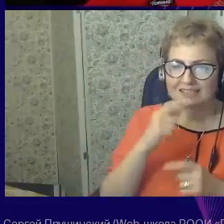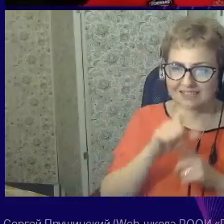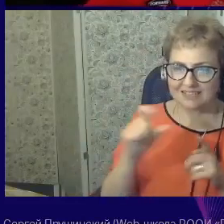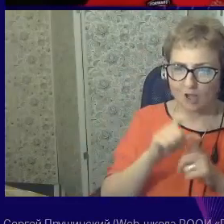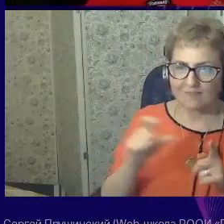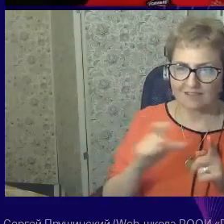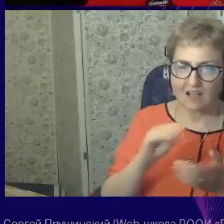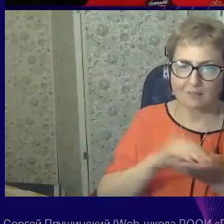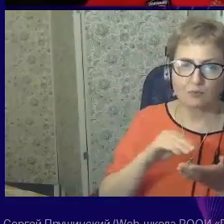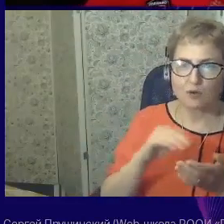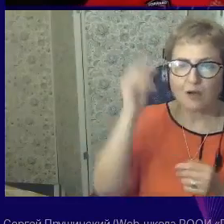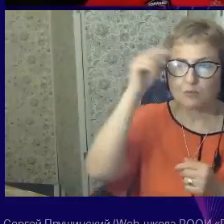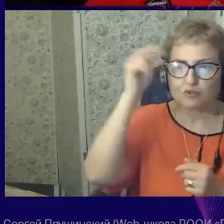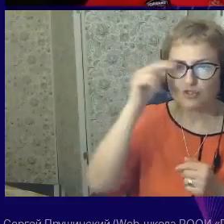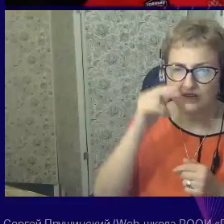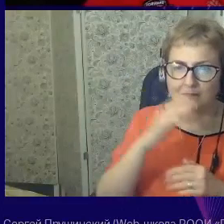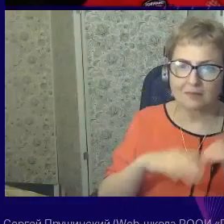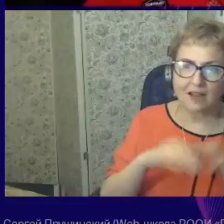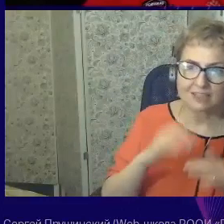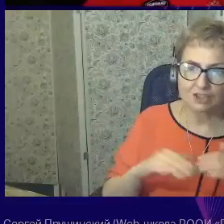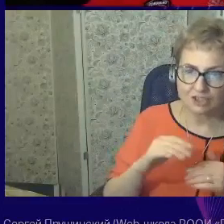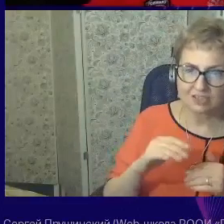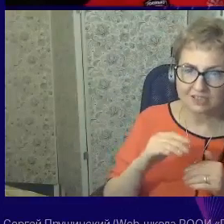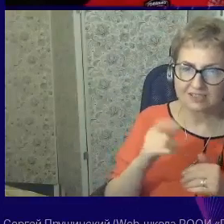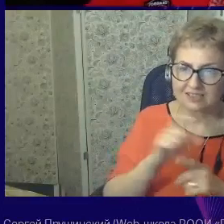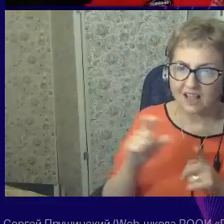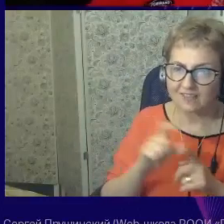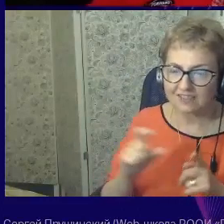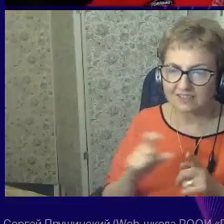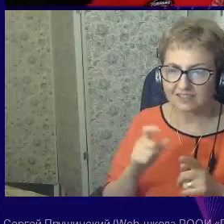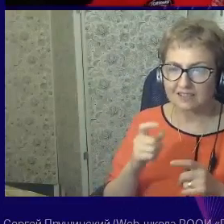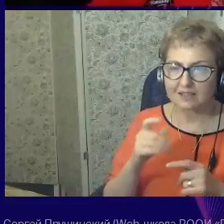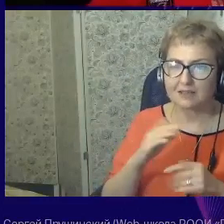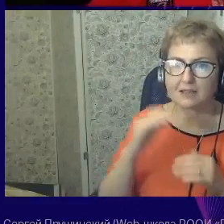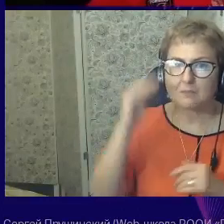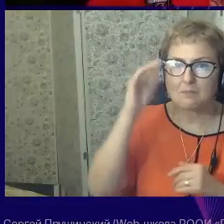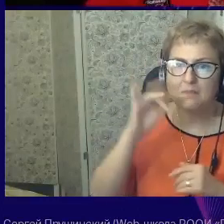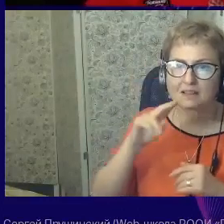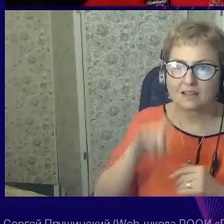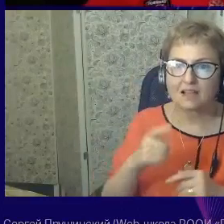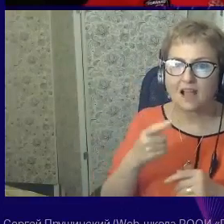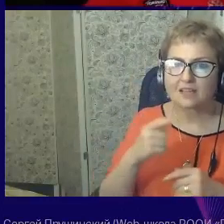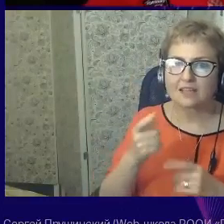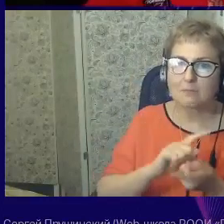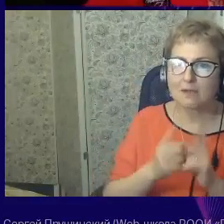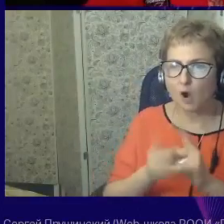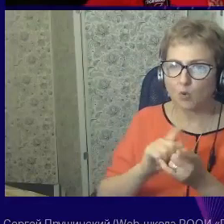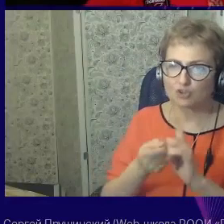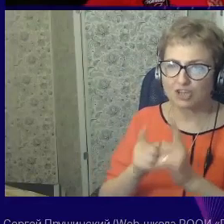словесное обучение, наглядное обучение, практические методы, словесные, наглядные, практические методы, они